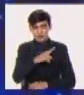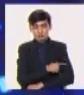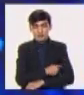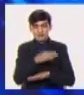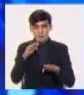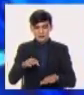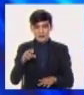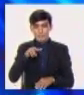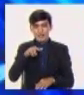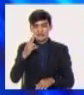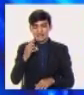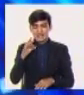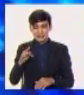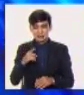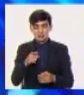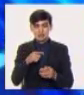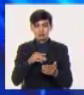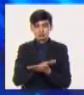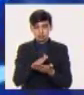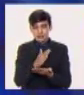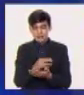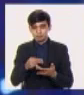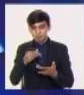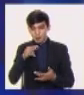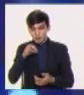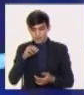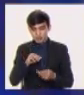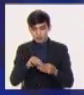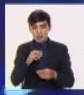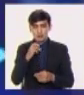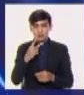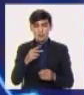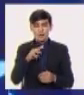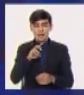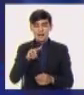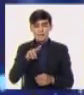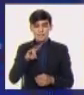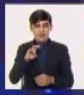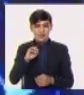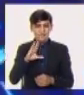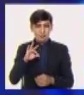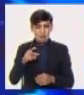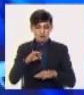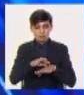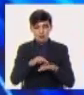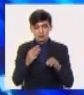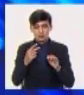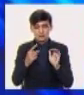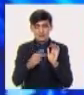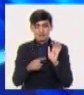нәтижесі теріс, пневмония мен 28 мың пациент ем алуда, пациенттердің